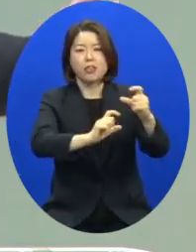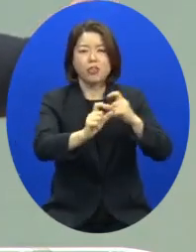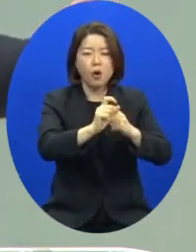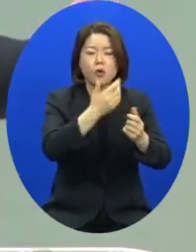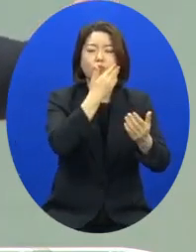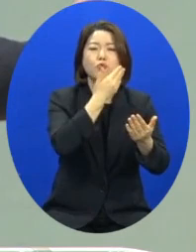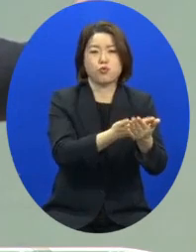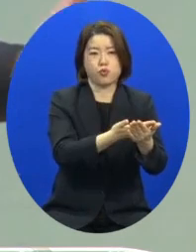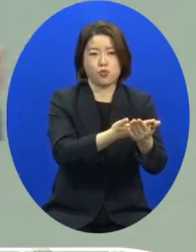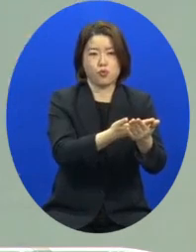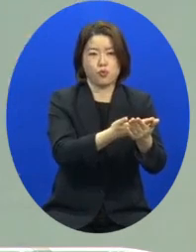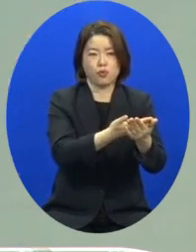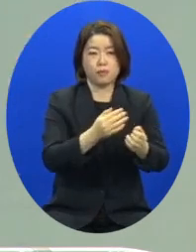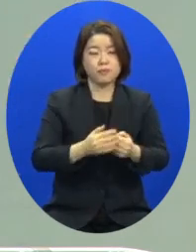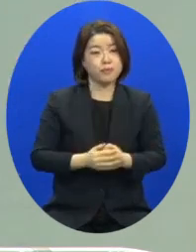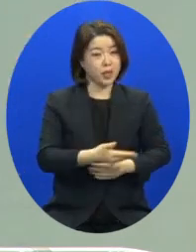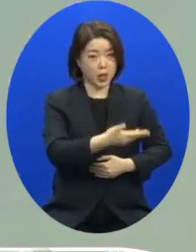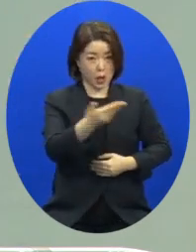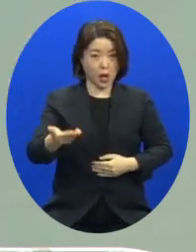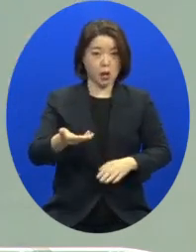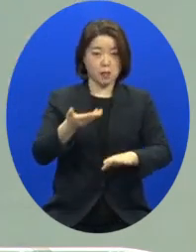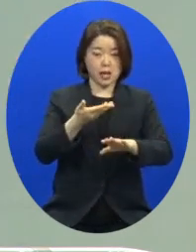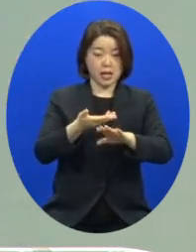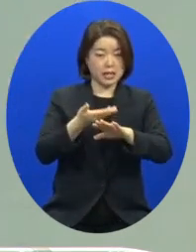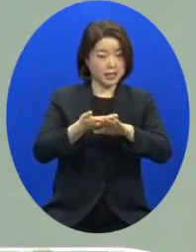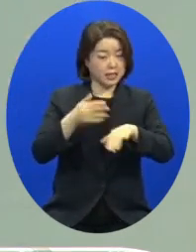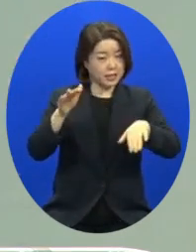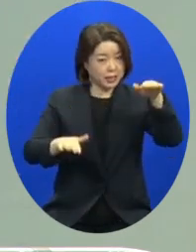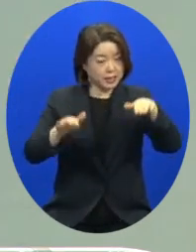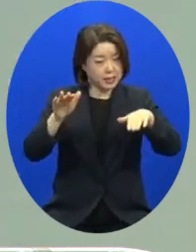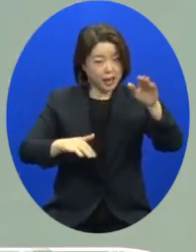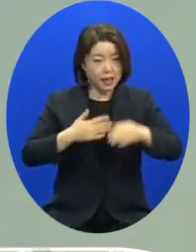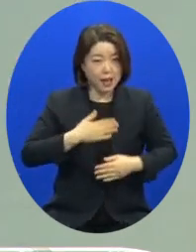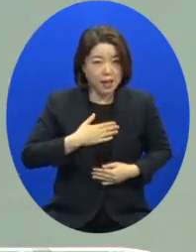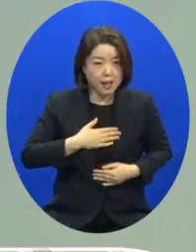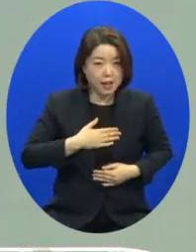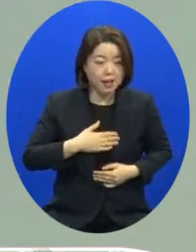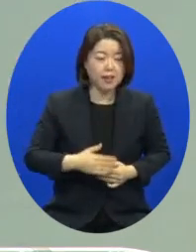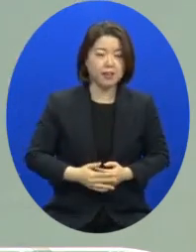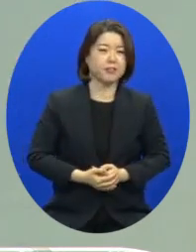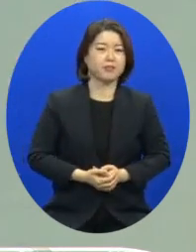중요했어요. 여러분 이 차이를 구별하실 수 있겠습니까?